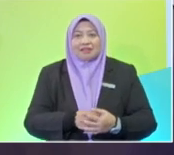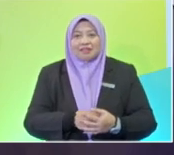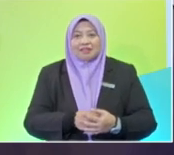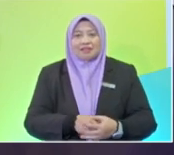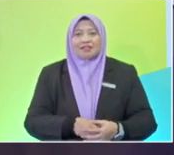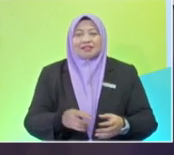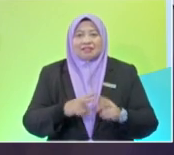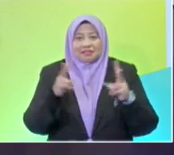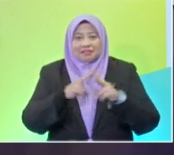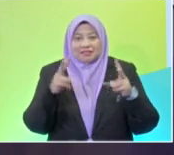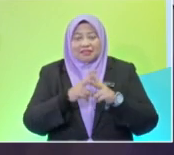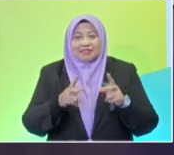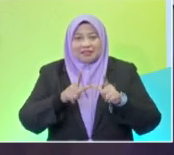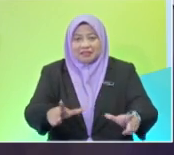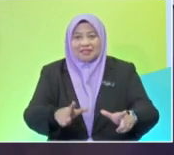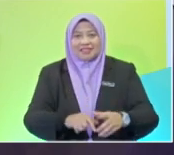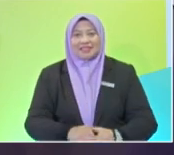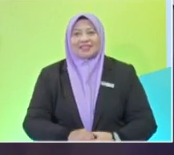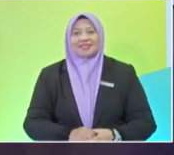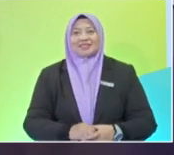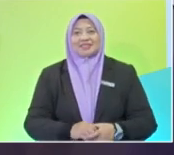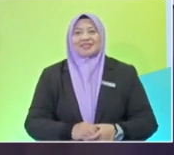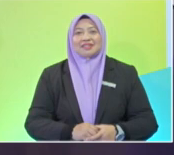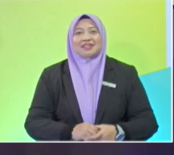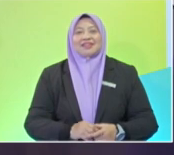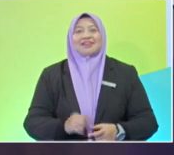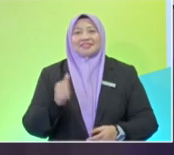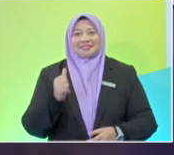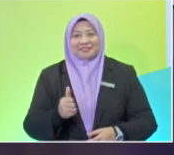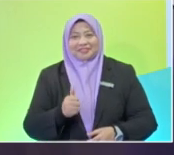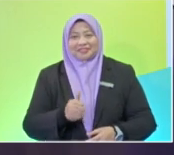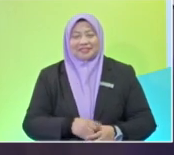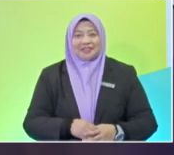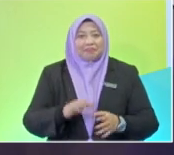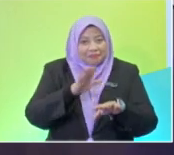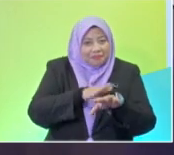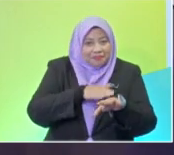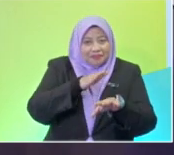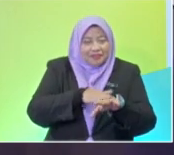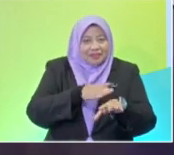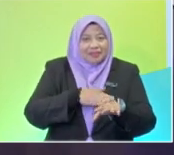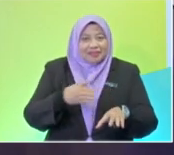sangat-sangat laju Oke haah kenapa lagi